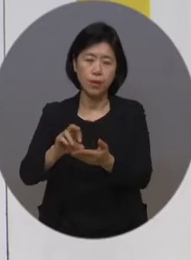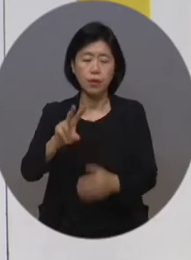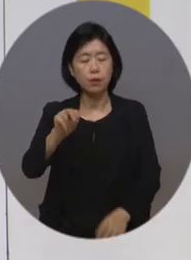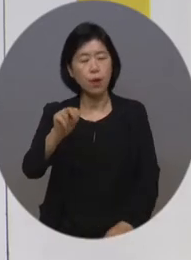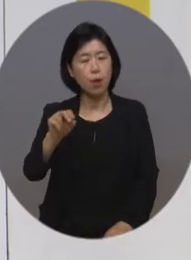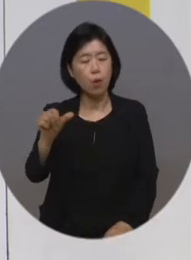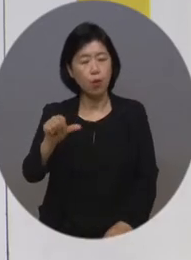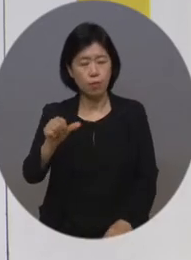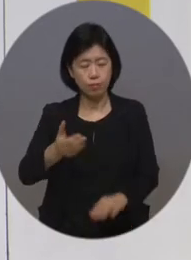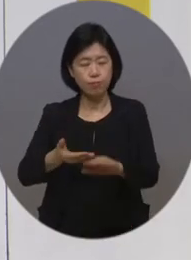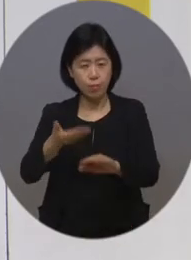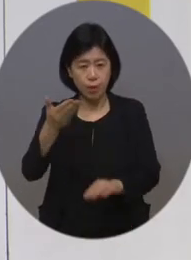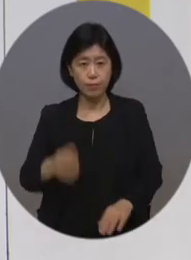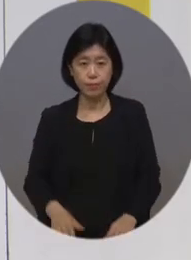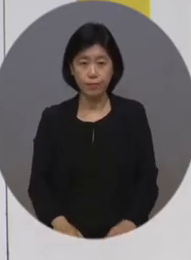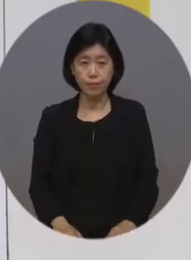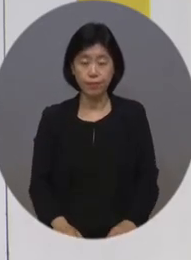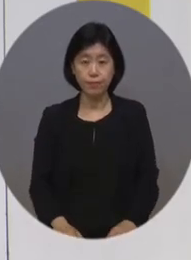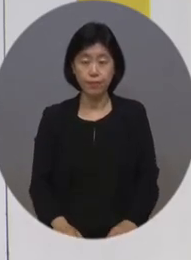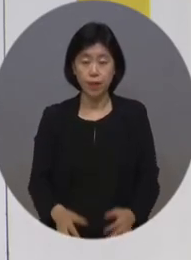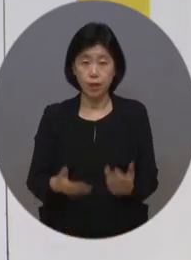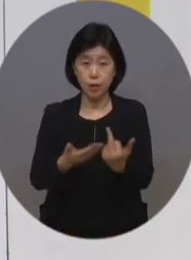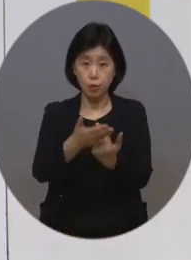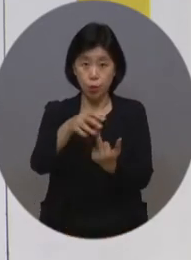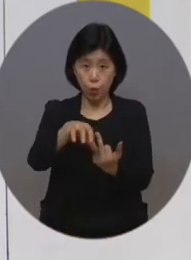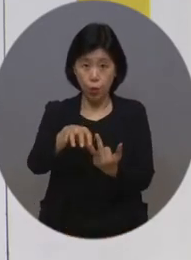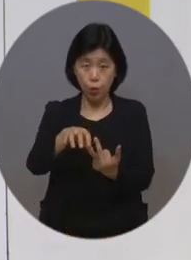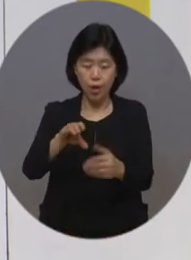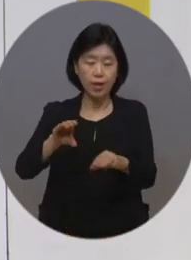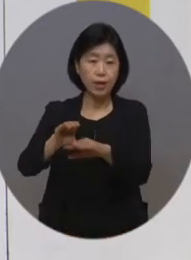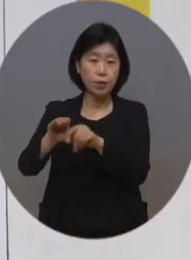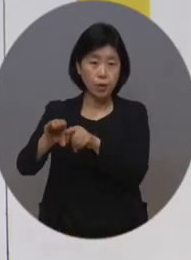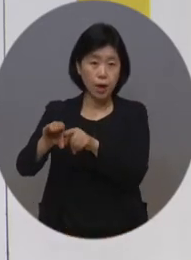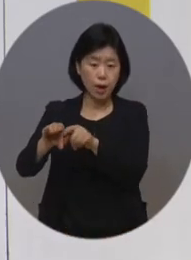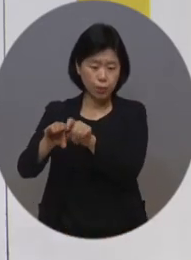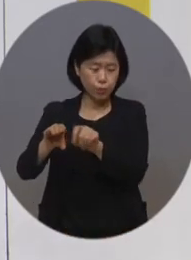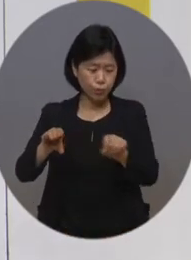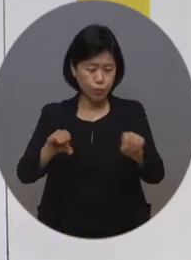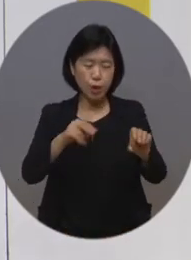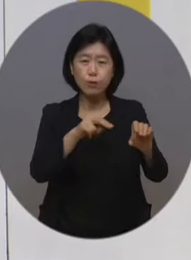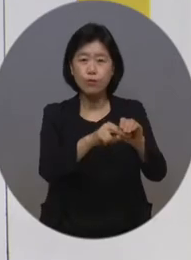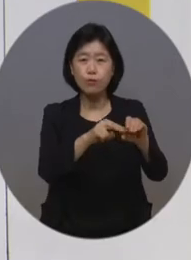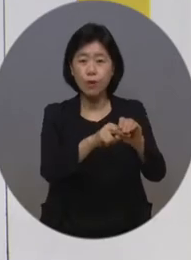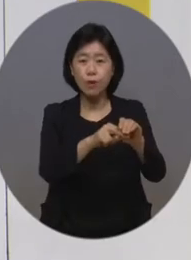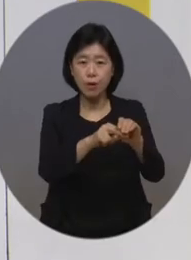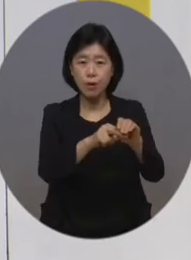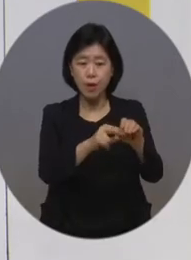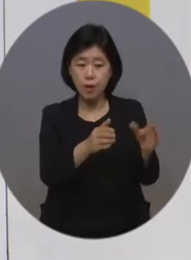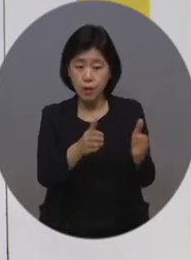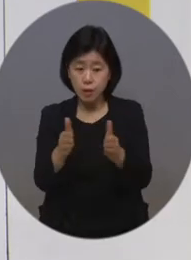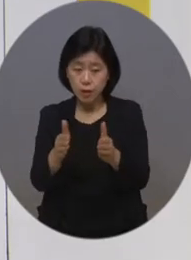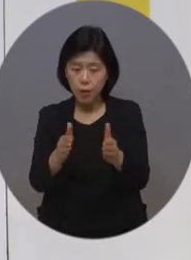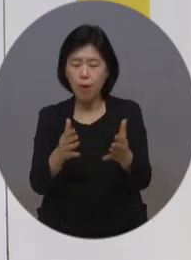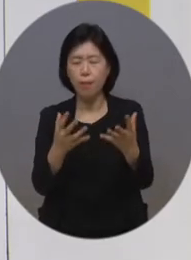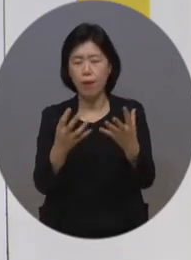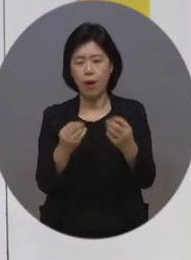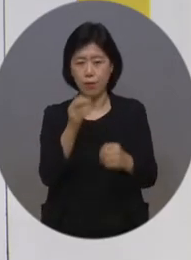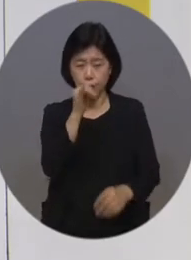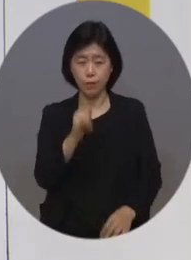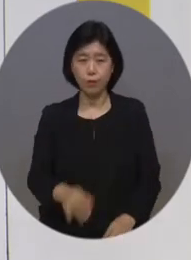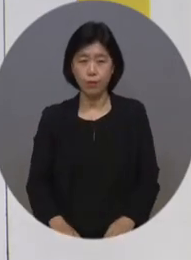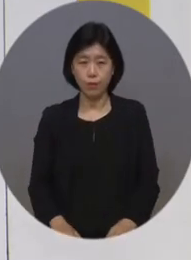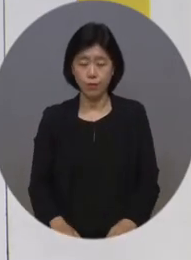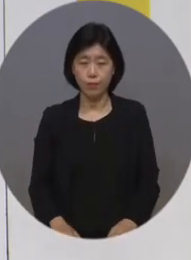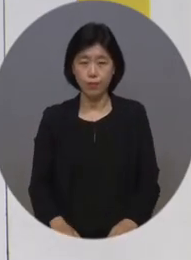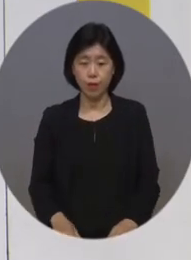충전기 라든가 이런것들이 제주가 가장 모범적으로 되있어서 4 이게 다른 지역으로 지금 모범사례로 확산이 되고 있습니다